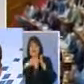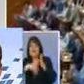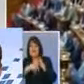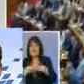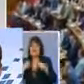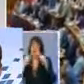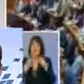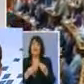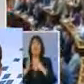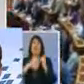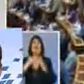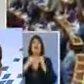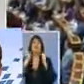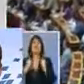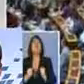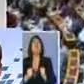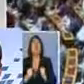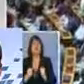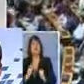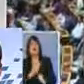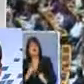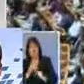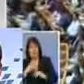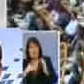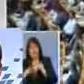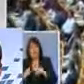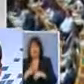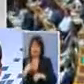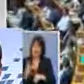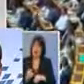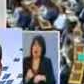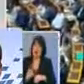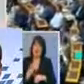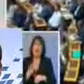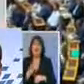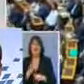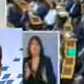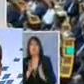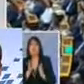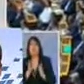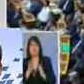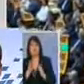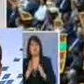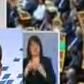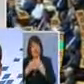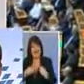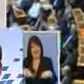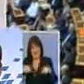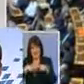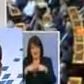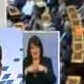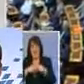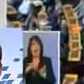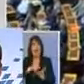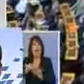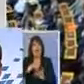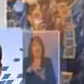βέβαια. Και καθίσταται το σύνολο του χρέους άμεσα απαιτητό. Μα προφανώς με αυτόν τον τρόπο, τότε πολλοί κόσμος δεν θα